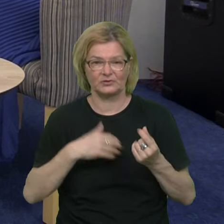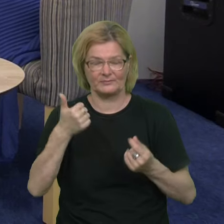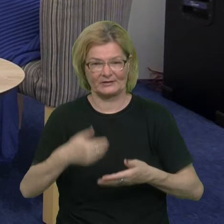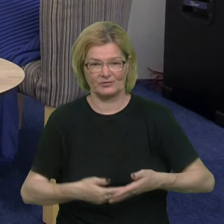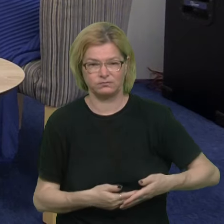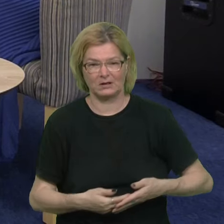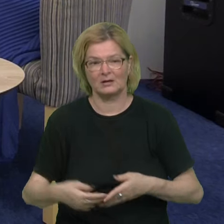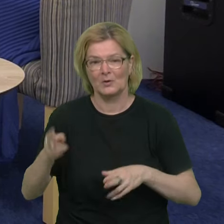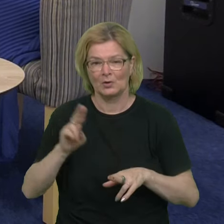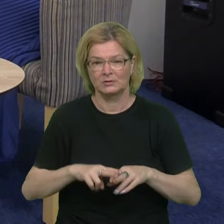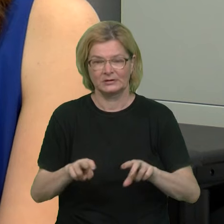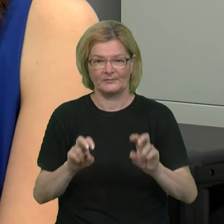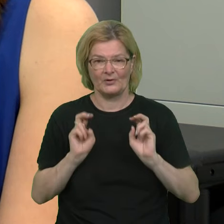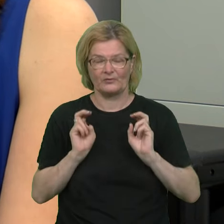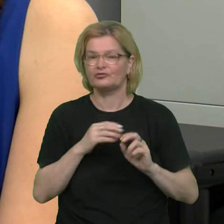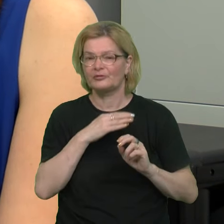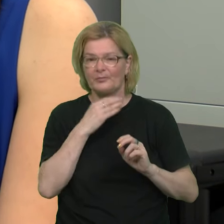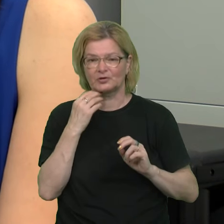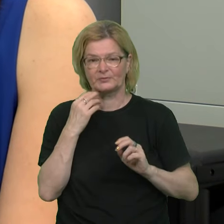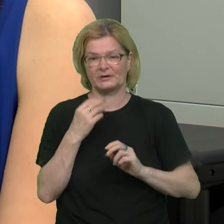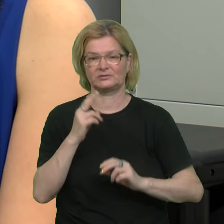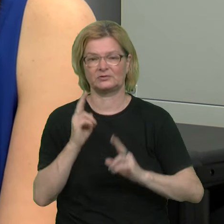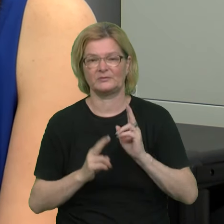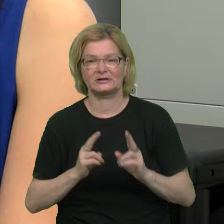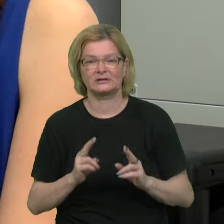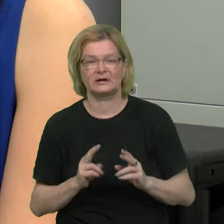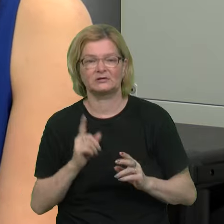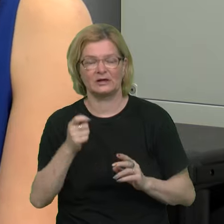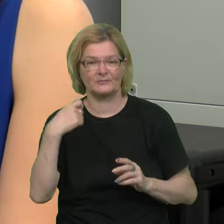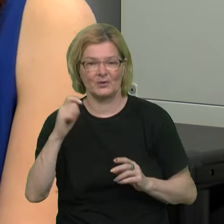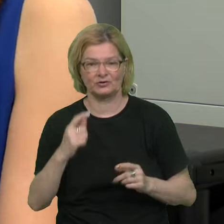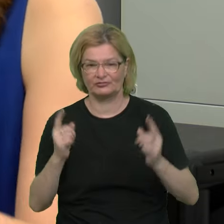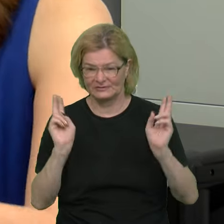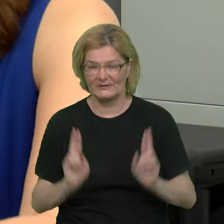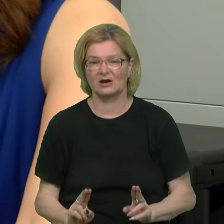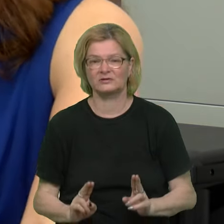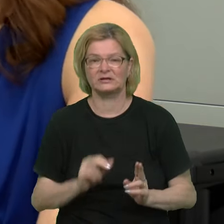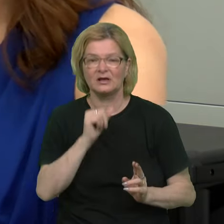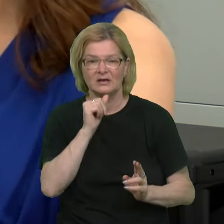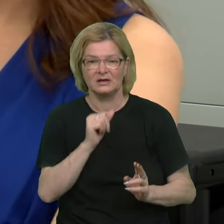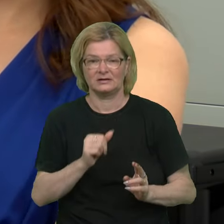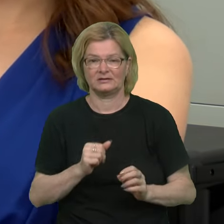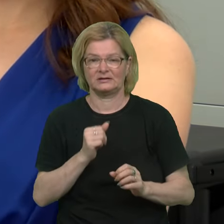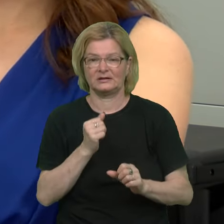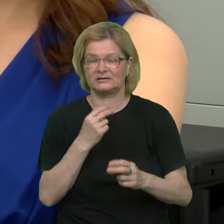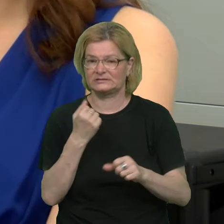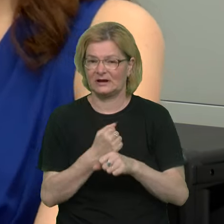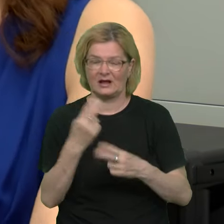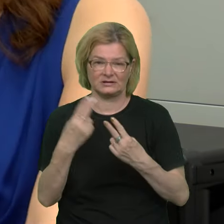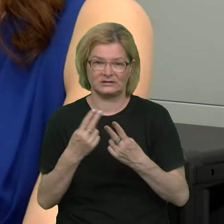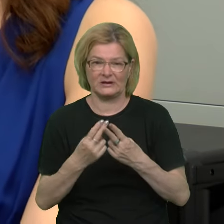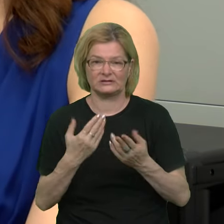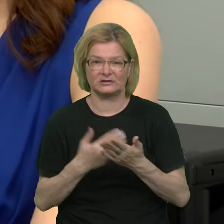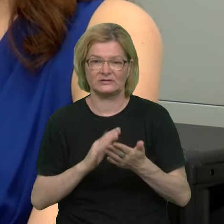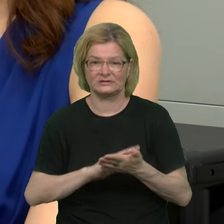nakon što sam izgubila svoju prvu bebu, odlučila sam se povući potpuno iz komentiranja društvenog, te političke zbilje i iz rada